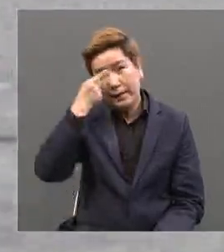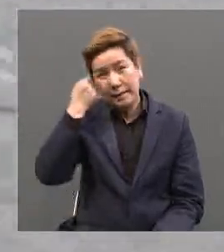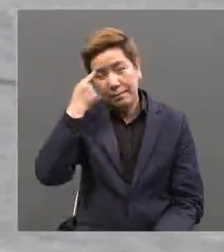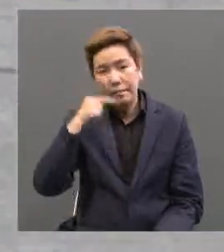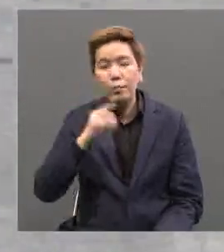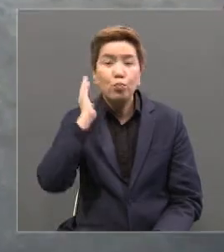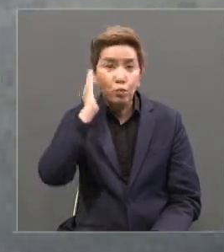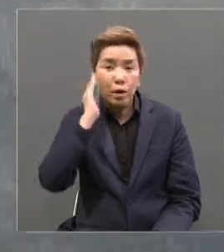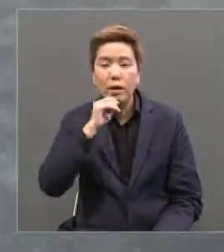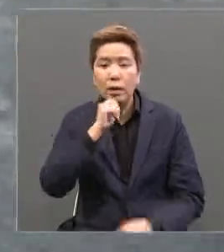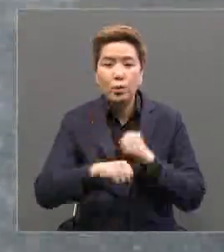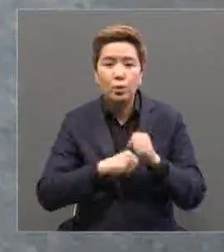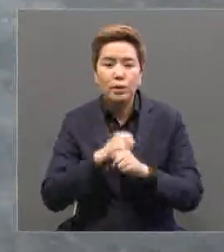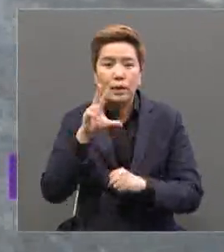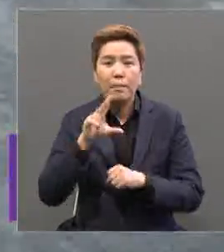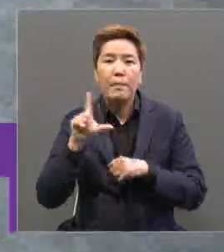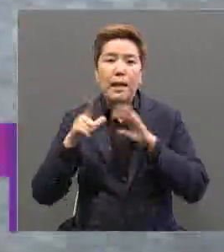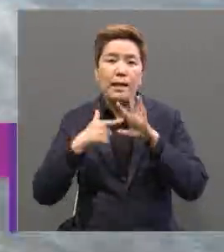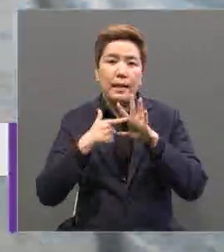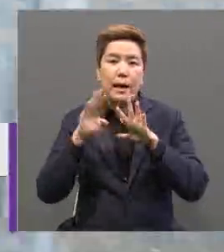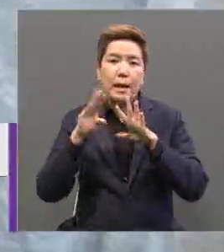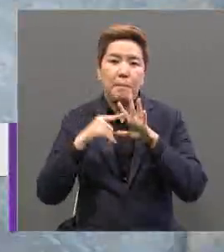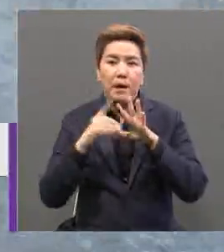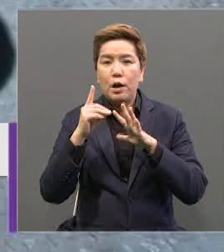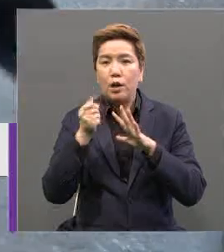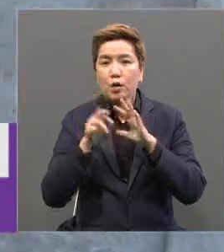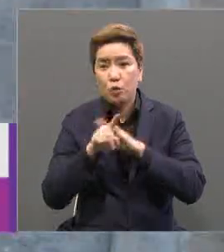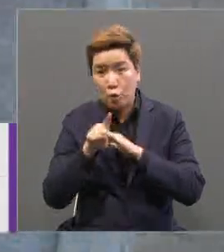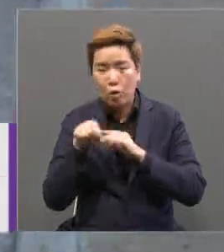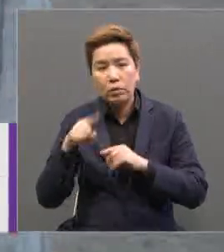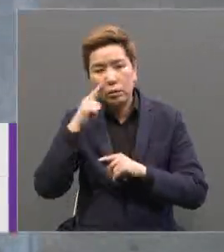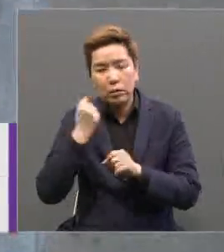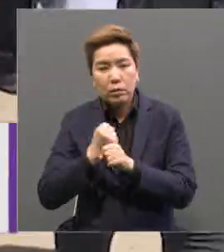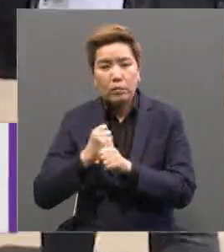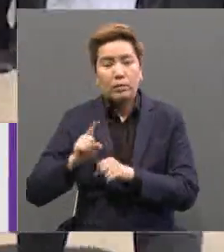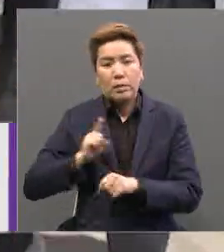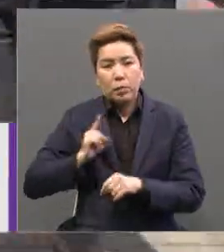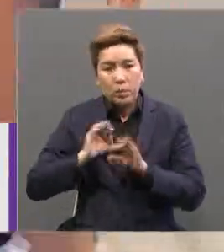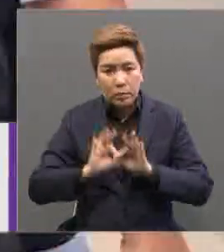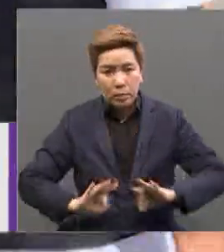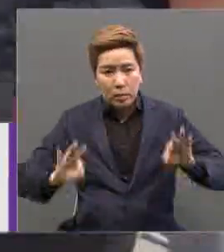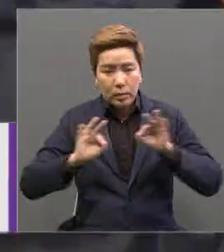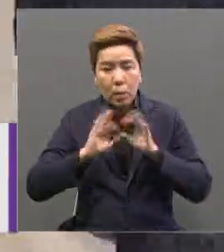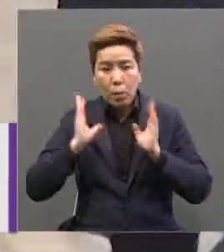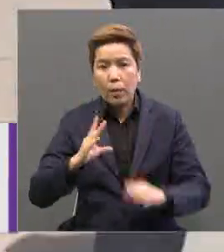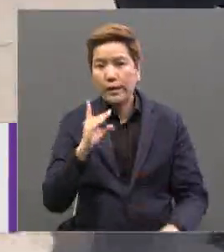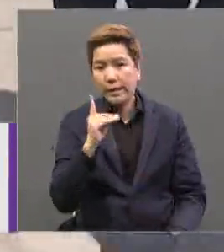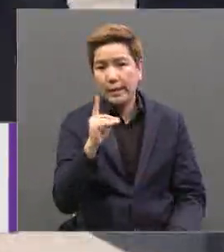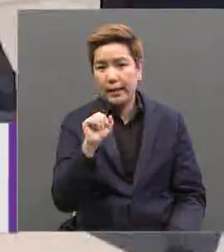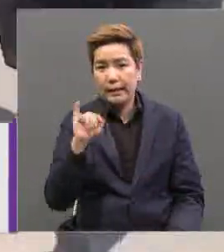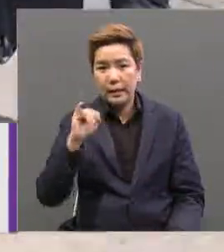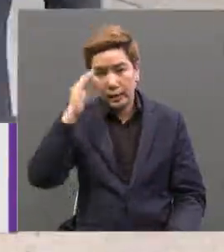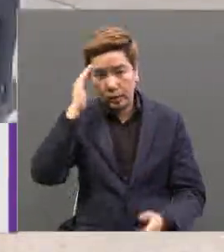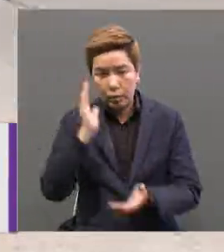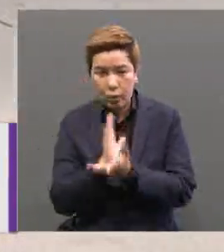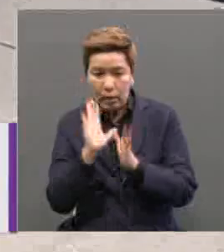้วัย3ปีสายพันธุ์ลาบราดอร์รีทรีฟเวอร์ได้ทำหน้าที่อีกงานสำคัญในคดีที่เจ้าหน้าที่ DSI บุ